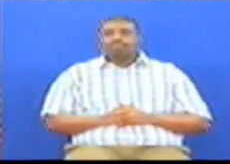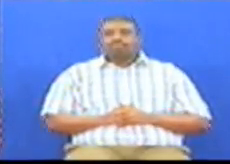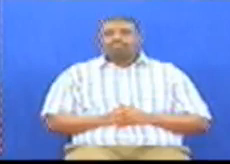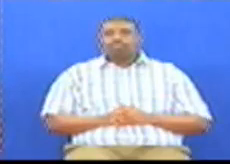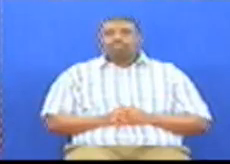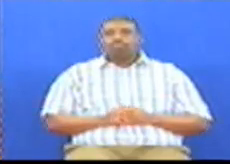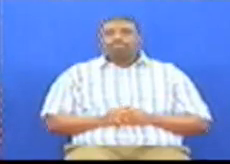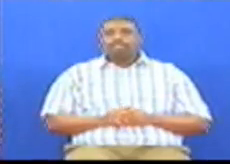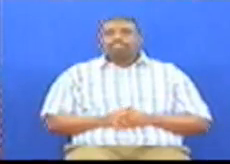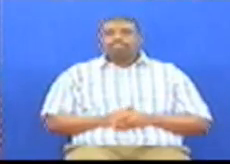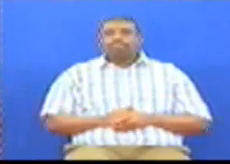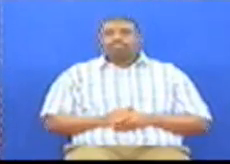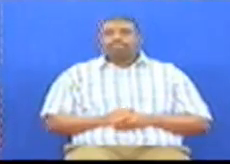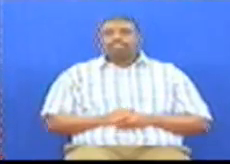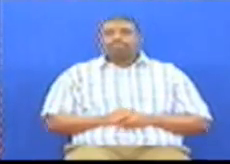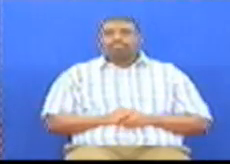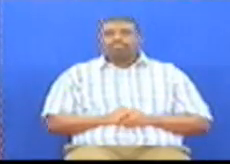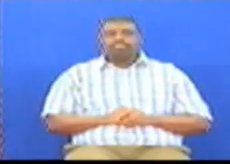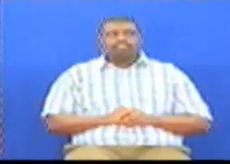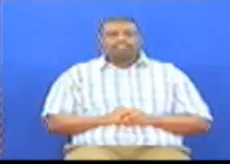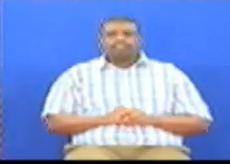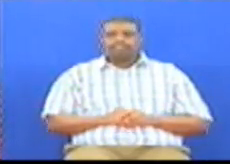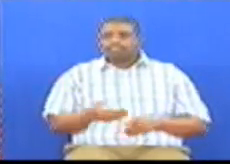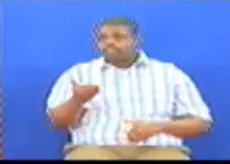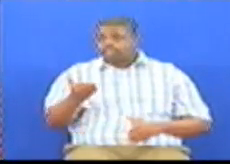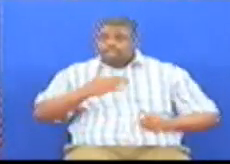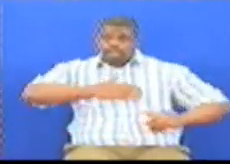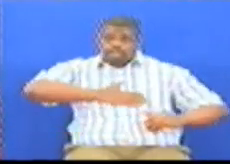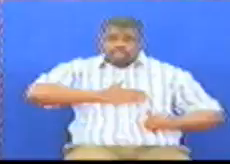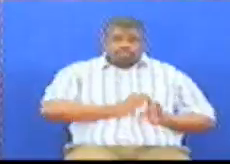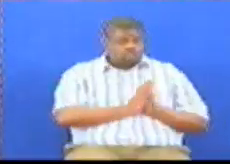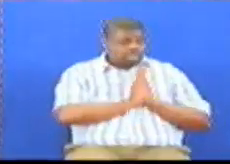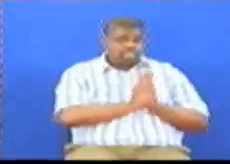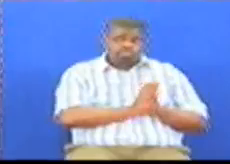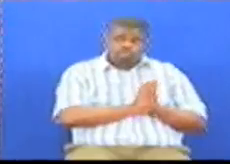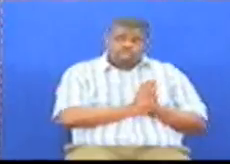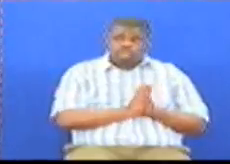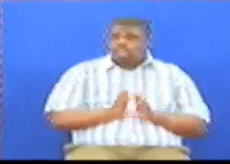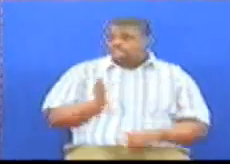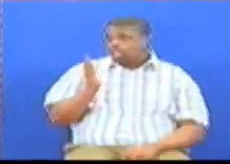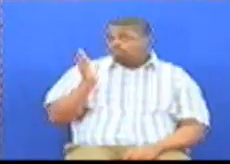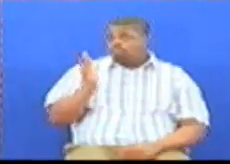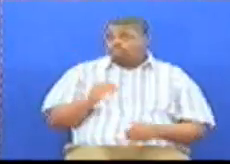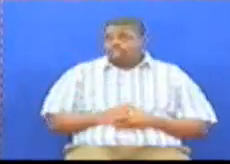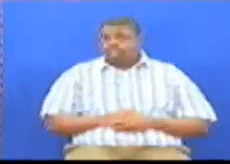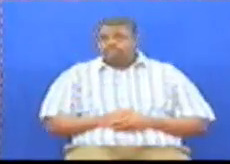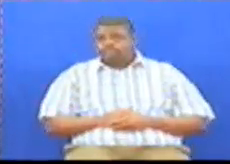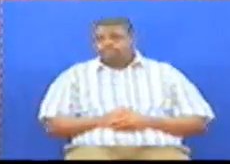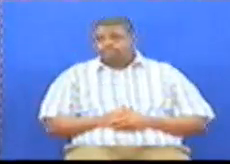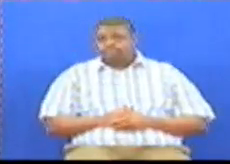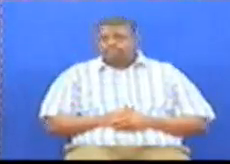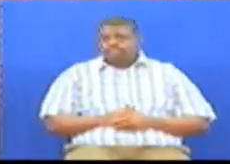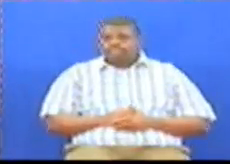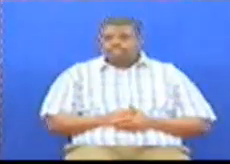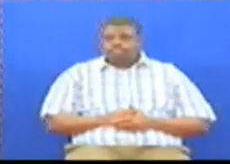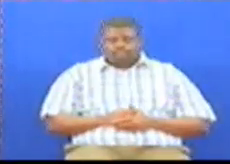Saif Hamis Gulamali. Mheshimiwa Naibu Spika, kwanza ni kushukuru sana kwa kunipa